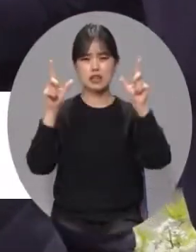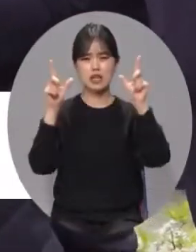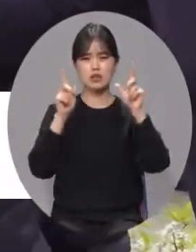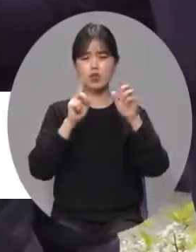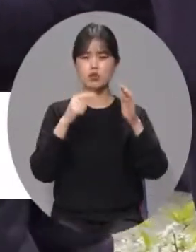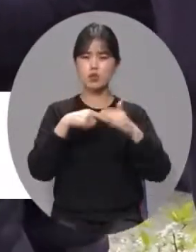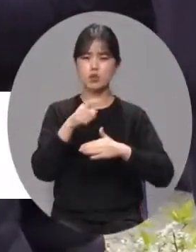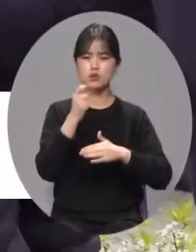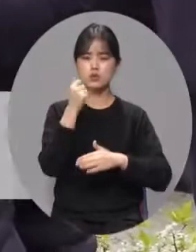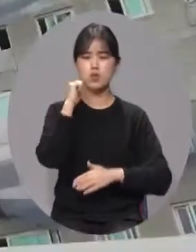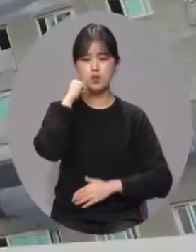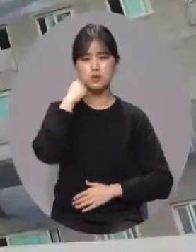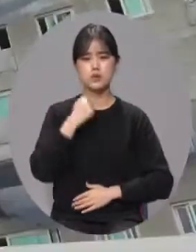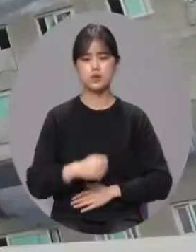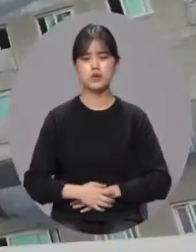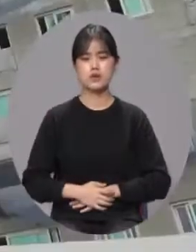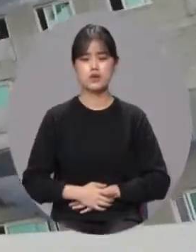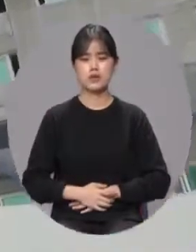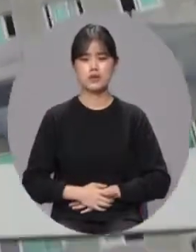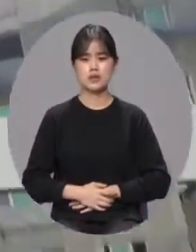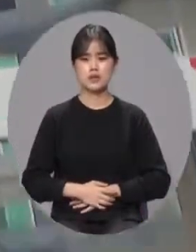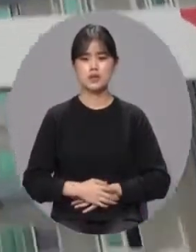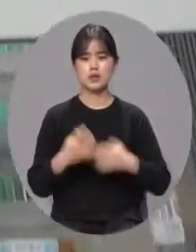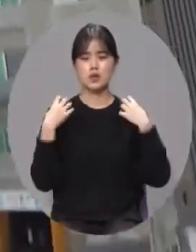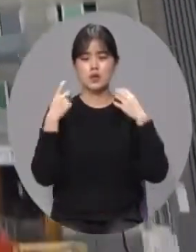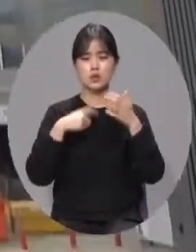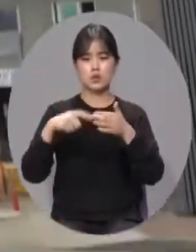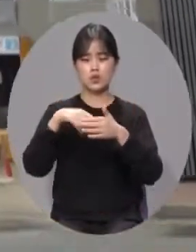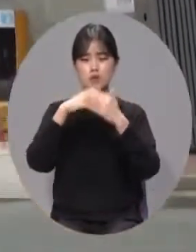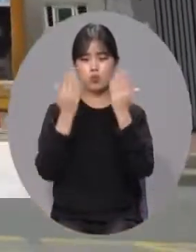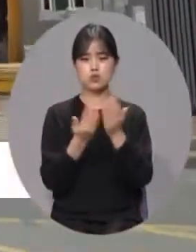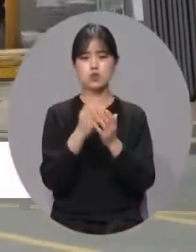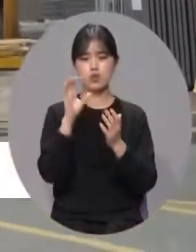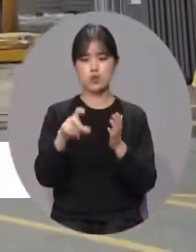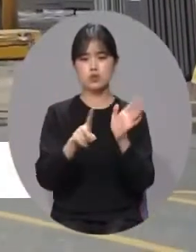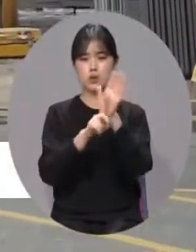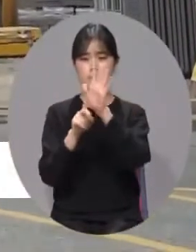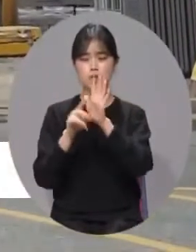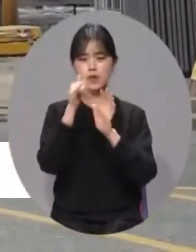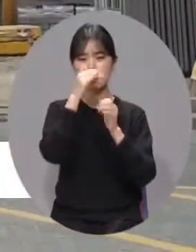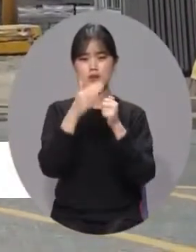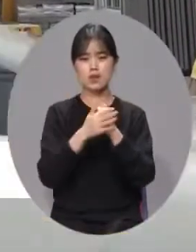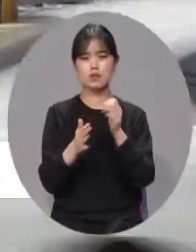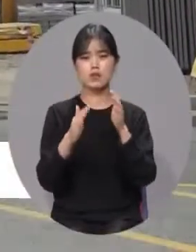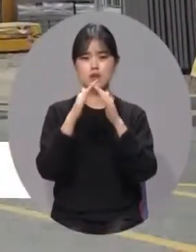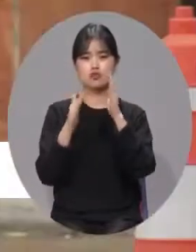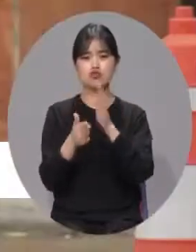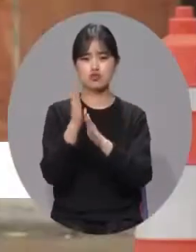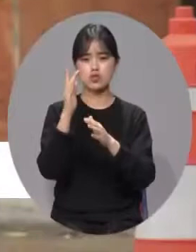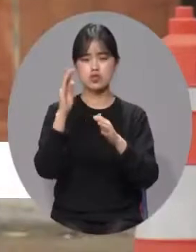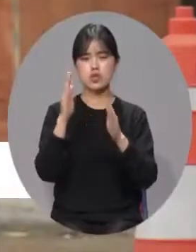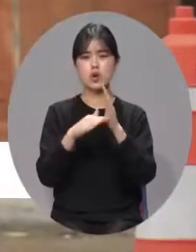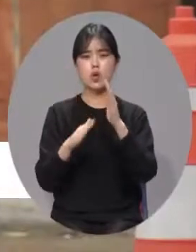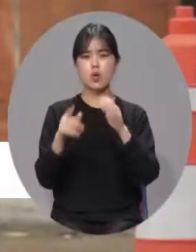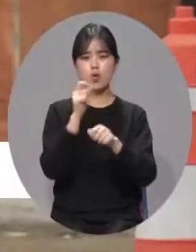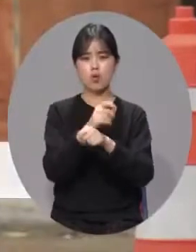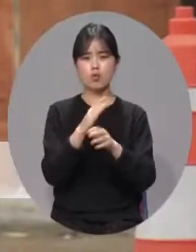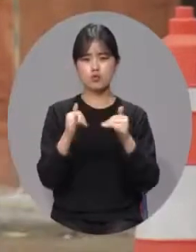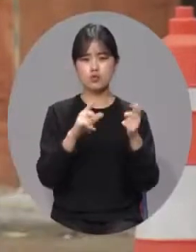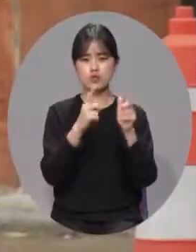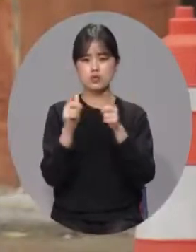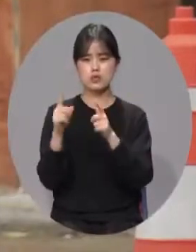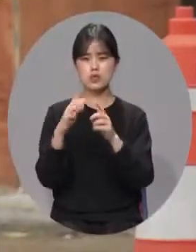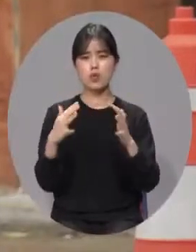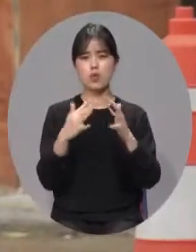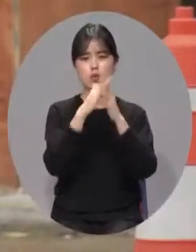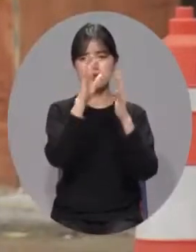어디 외출하기가 어렵죠. 도내 전역에 황사 경보가 내려지자 전주시 공무원들은 서둘러 아파트